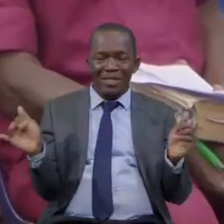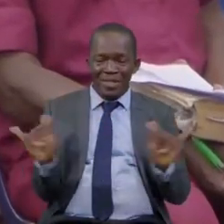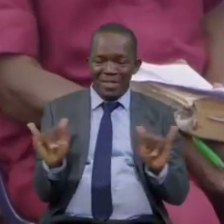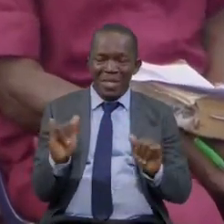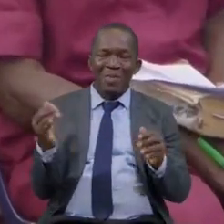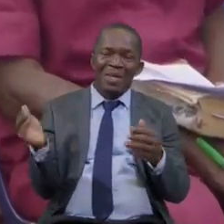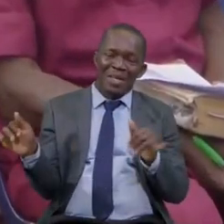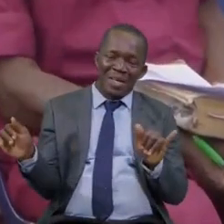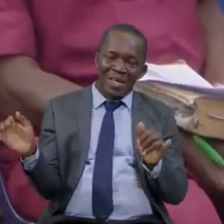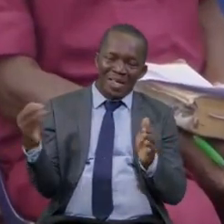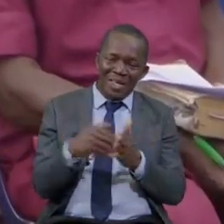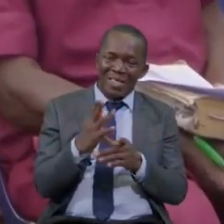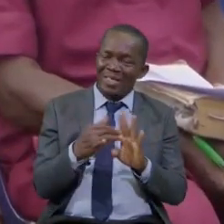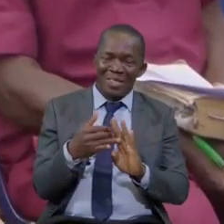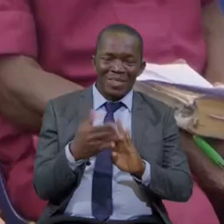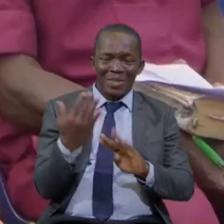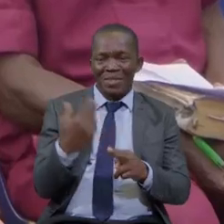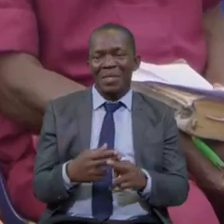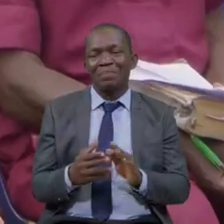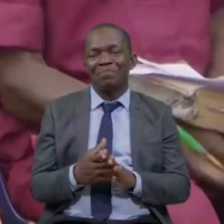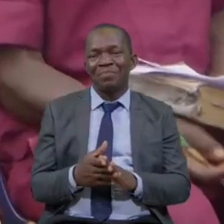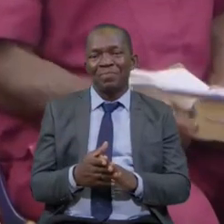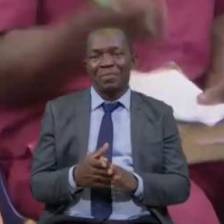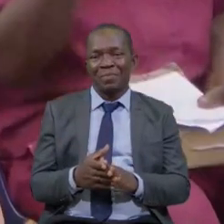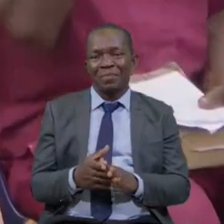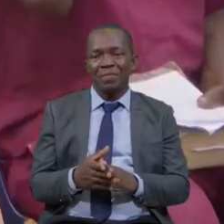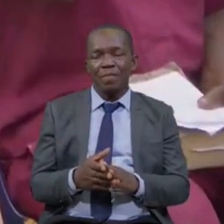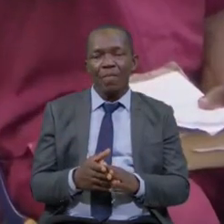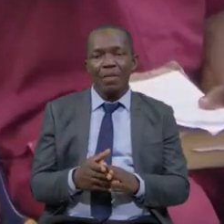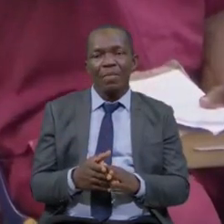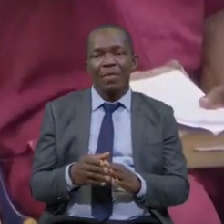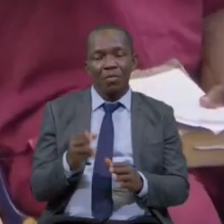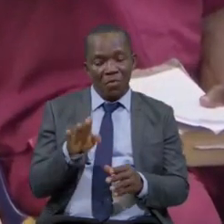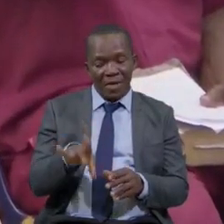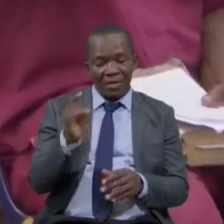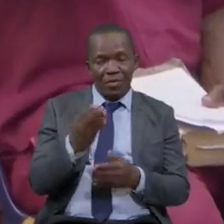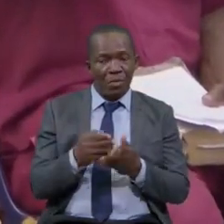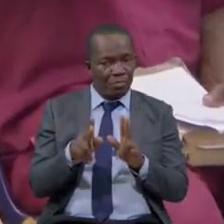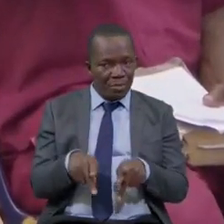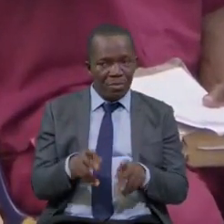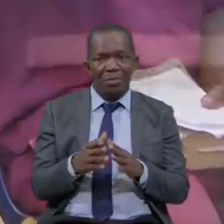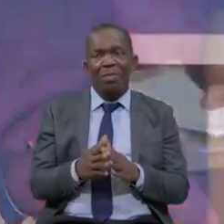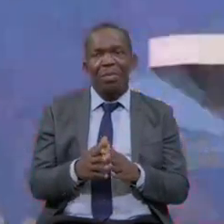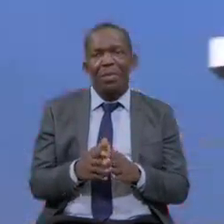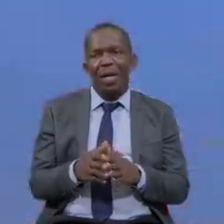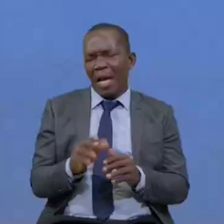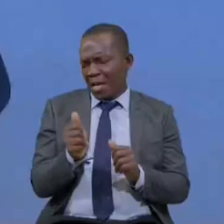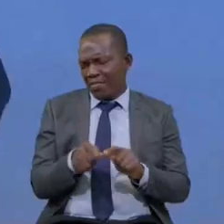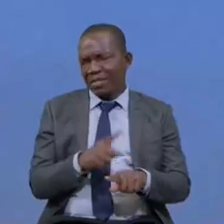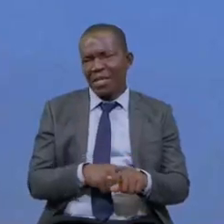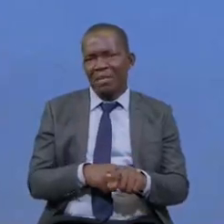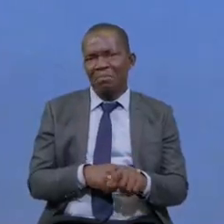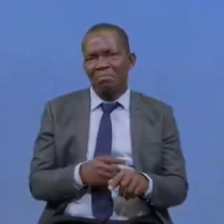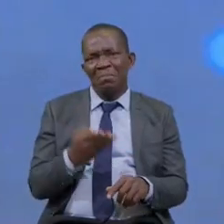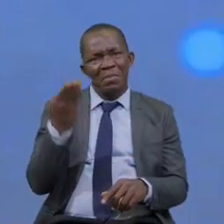nom de Jésus. Vous savez, vous voyez des gens, chaque fois, il y a des croisades, ils